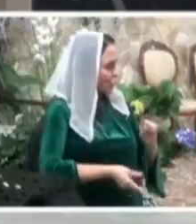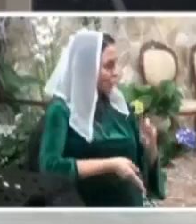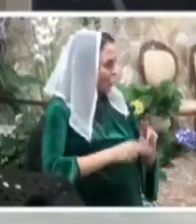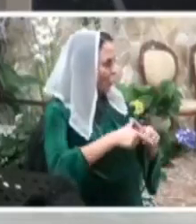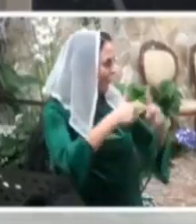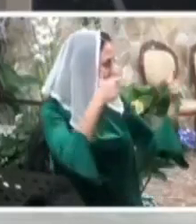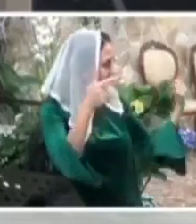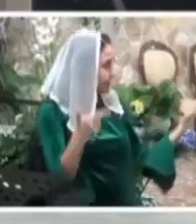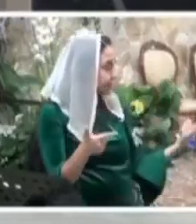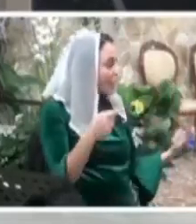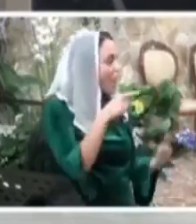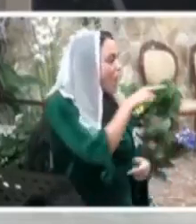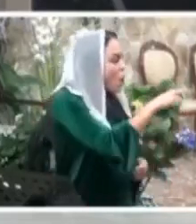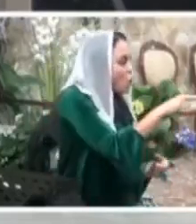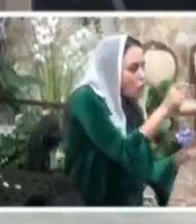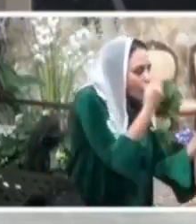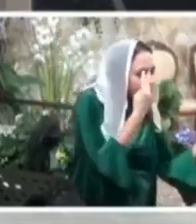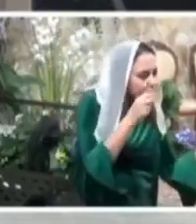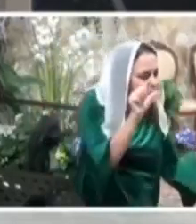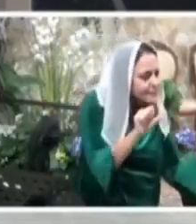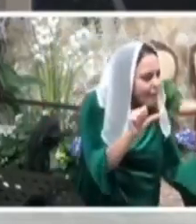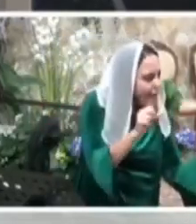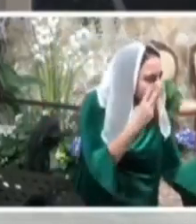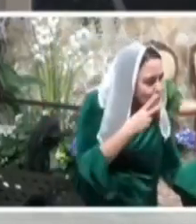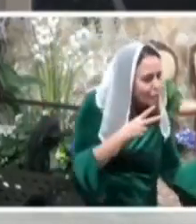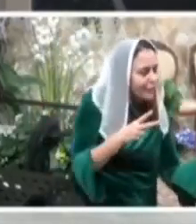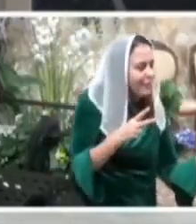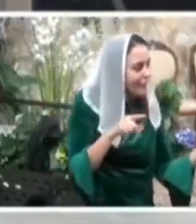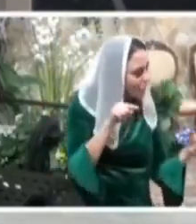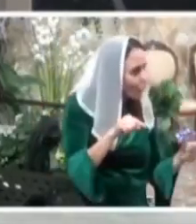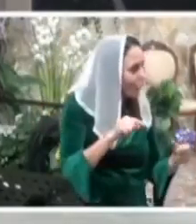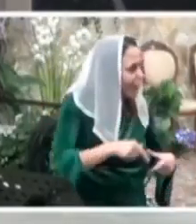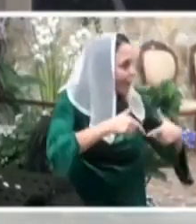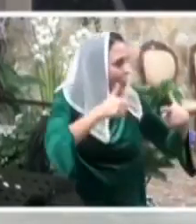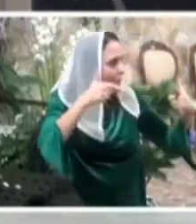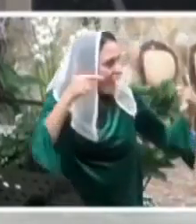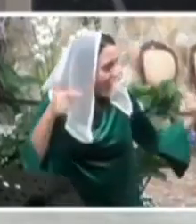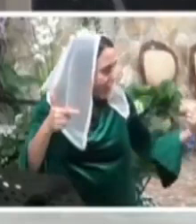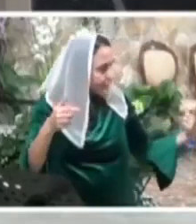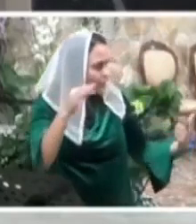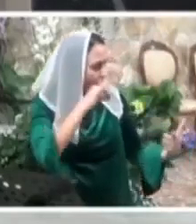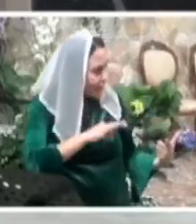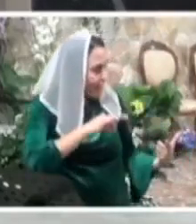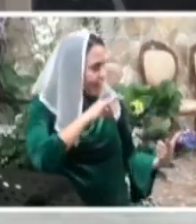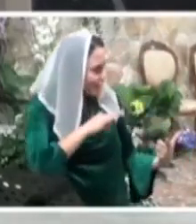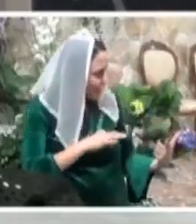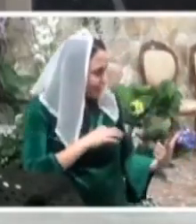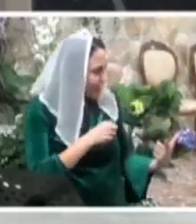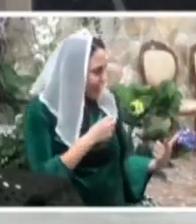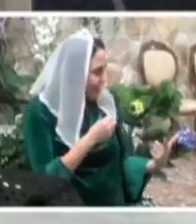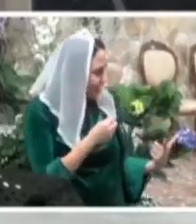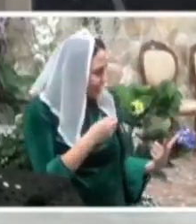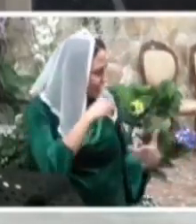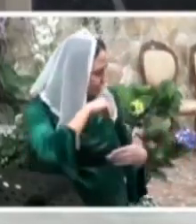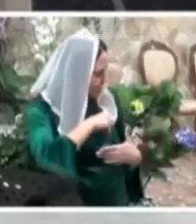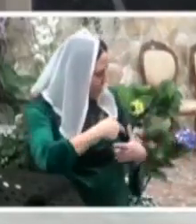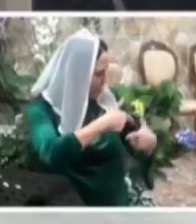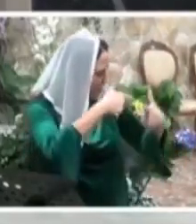Vedevano la possibilità di maggiore prosperità economica.